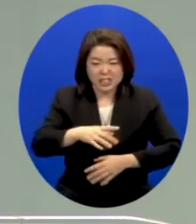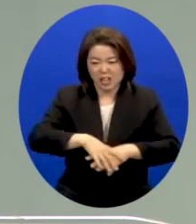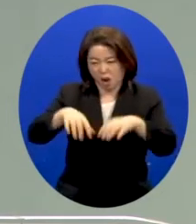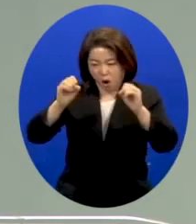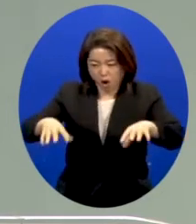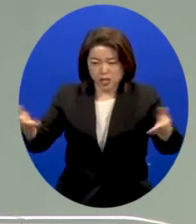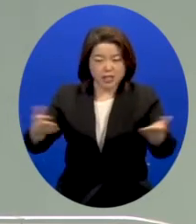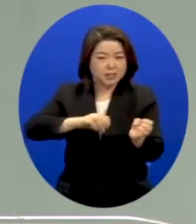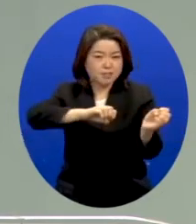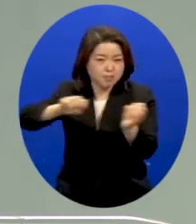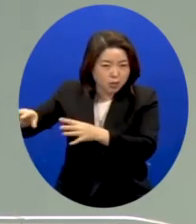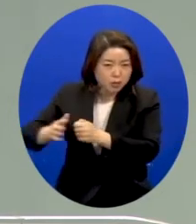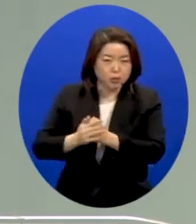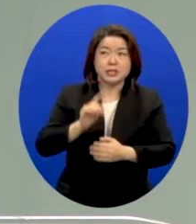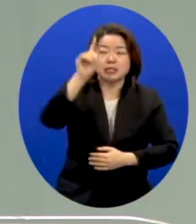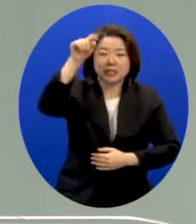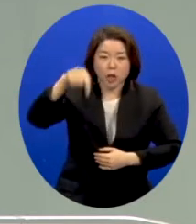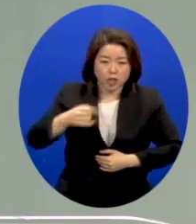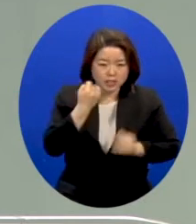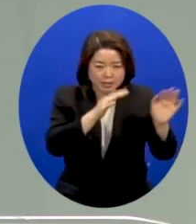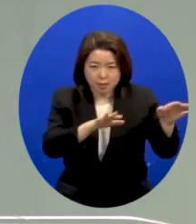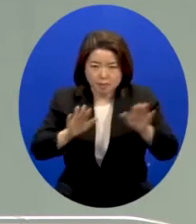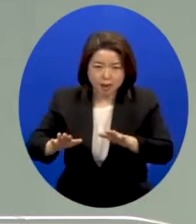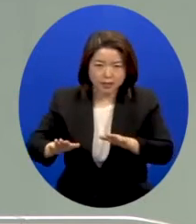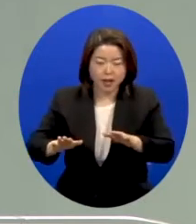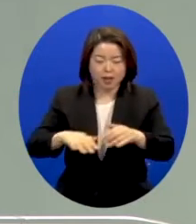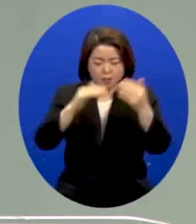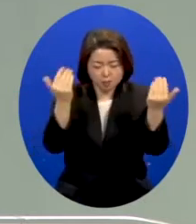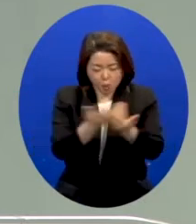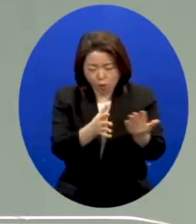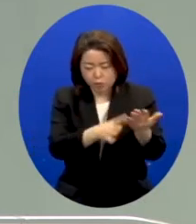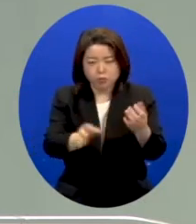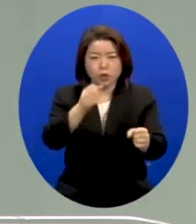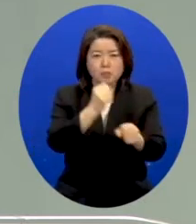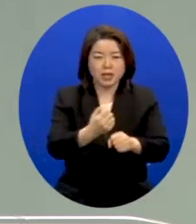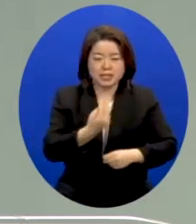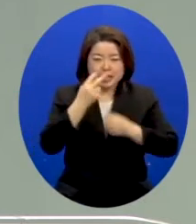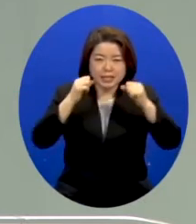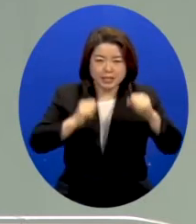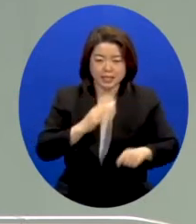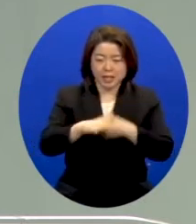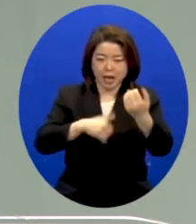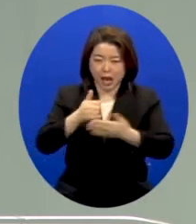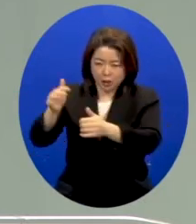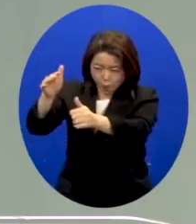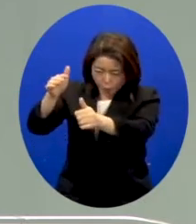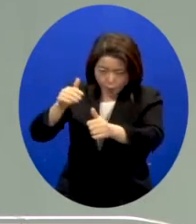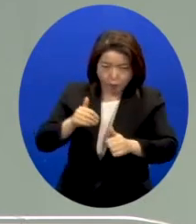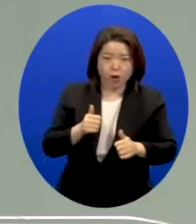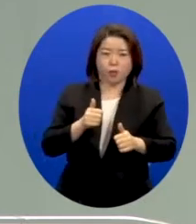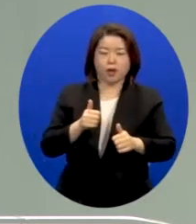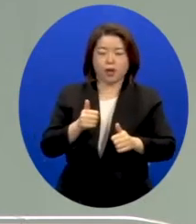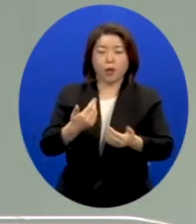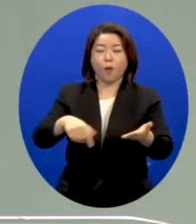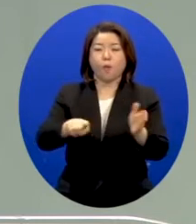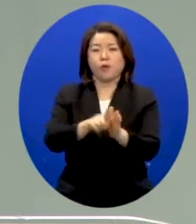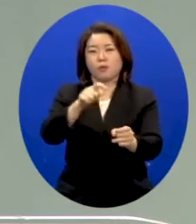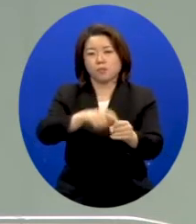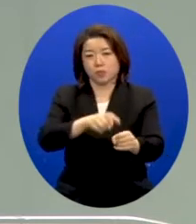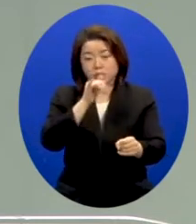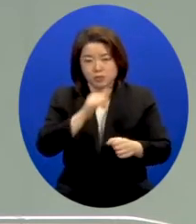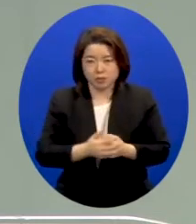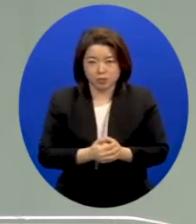천지와 바다와 그 가운데 만물을 지으시고 살아 계신 하나님께로 돌아오게 함이라